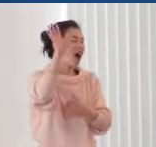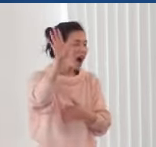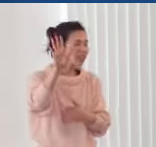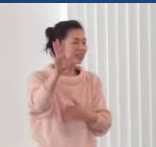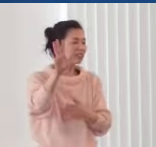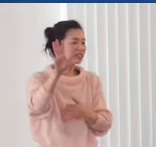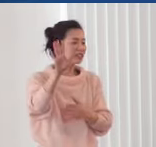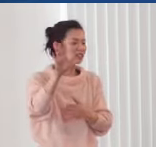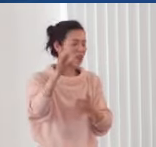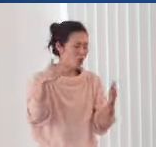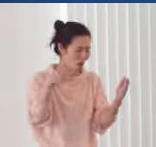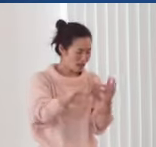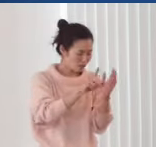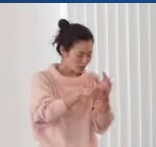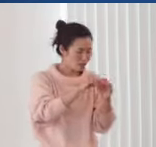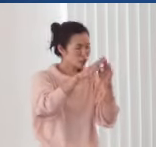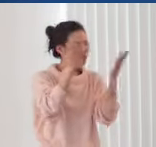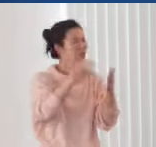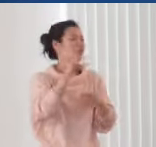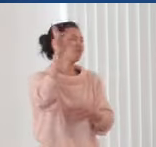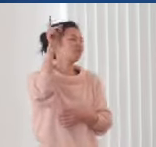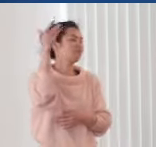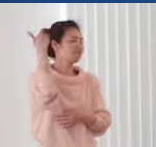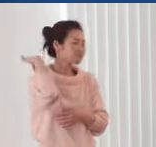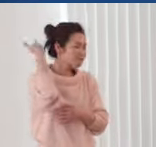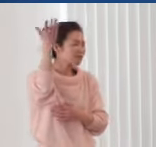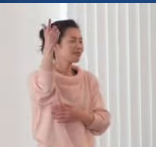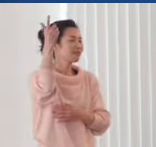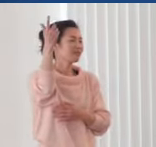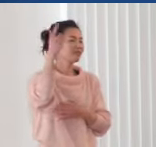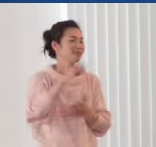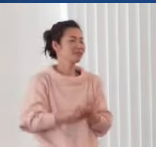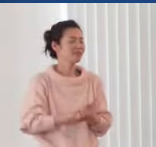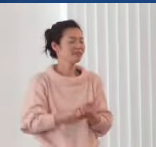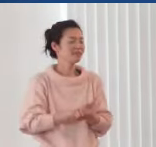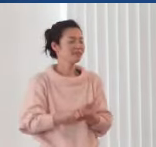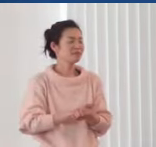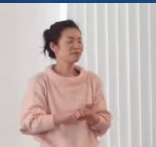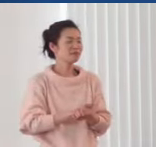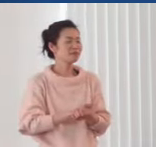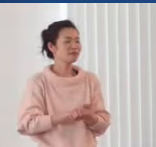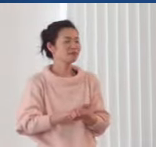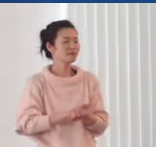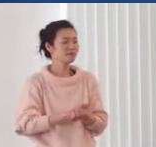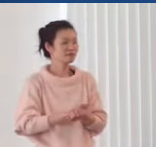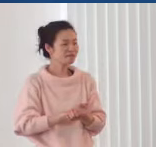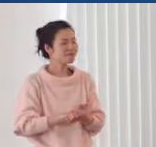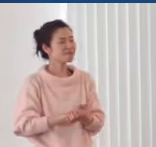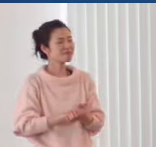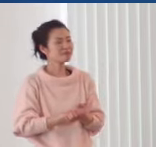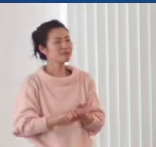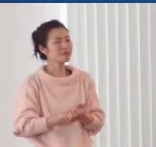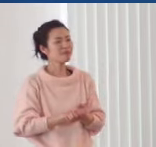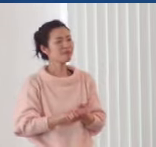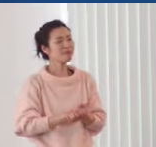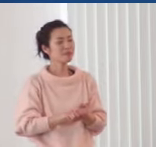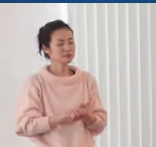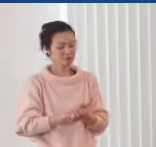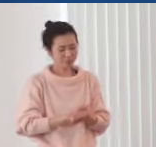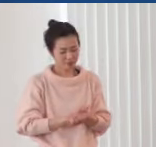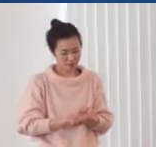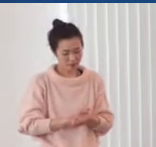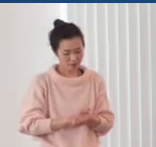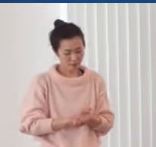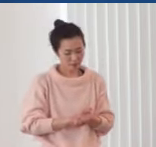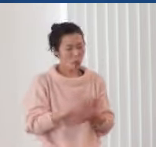ですね。この私たちの中に始まりがあり終わりがあるということを思うと、この世界に始まりがあり終わりがあるということも別